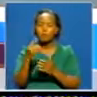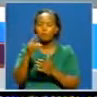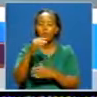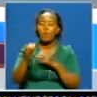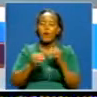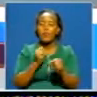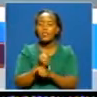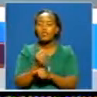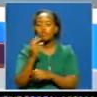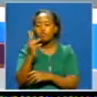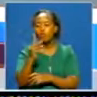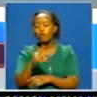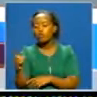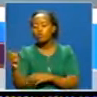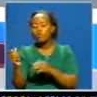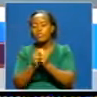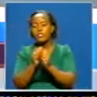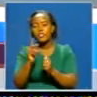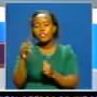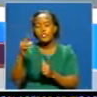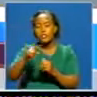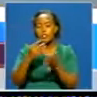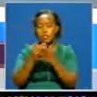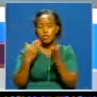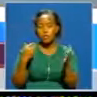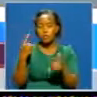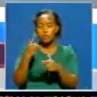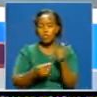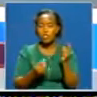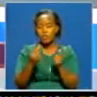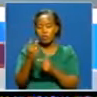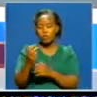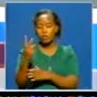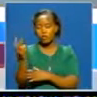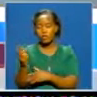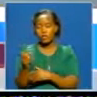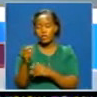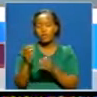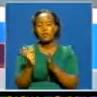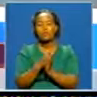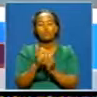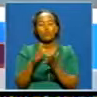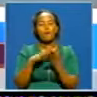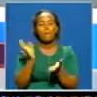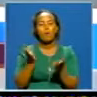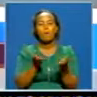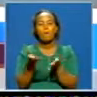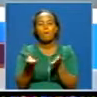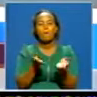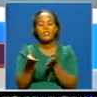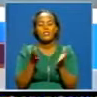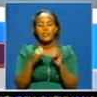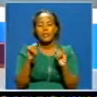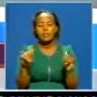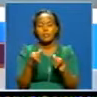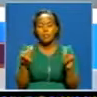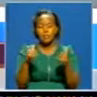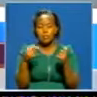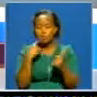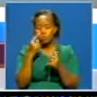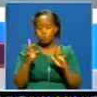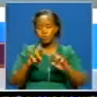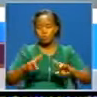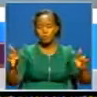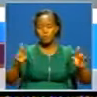kilo 10 kufikia mwaka 2030. Kwa habari hizi na nyinginezo, mtazamaji, tujumuike na ripota wetu aliyetuandalia mkusanyiko